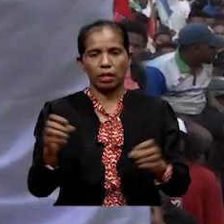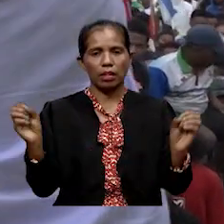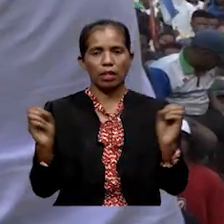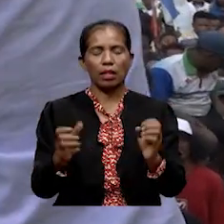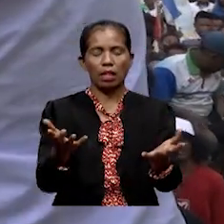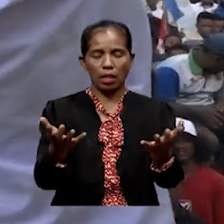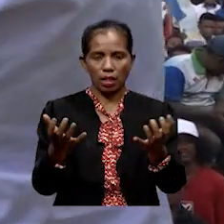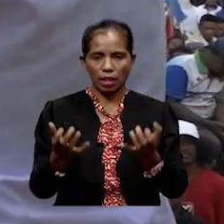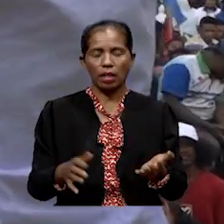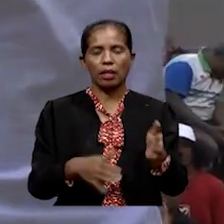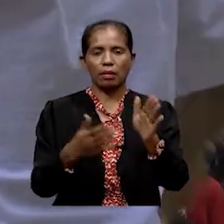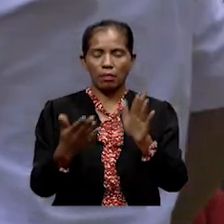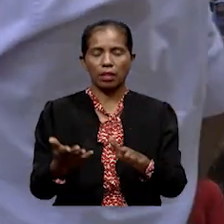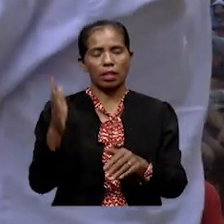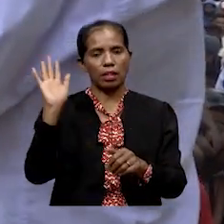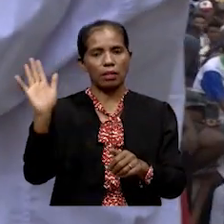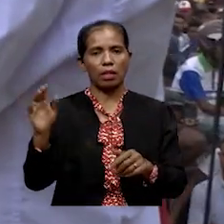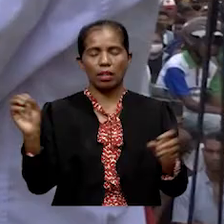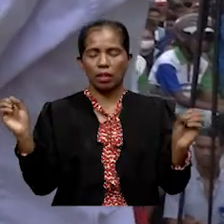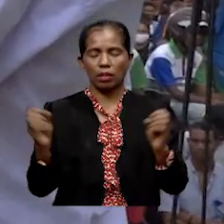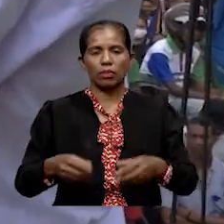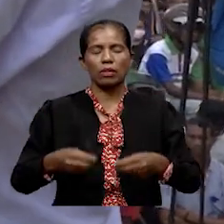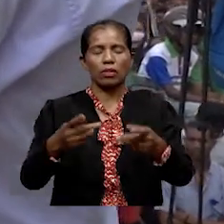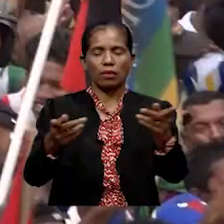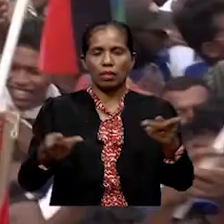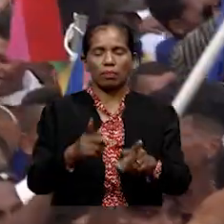akarak mate denke naba lakum ife fate ba iha sere.